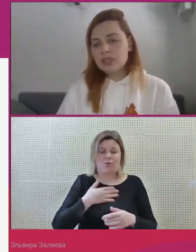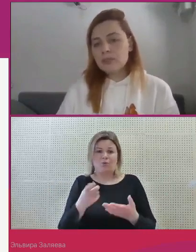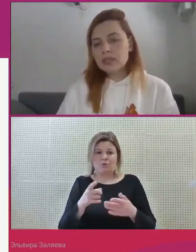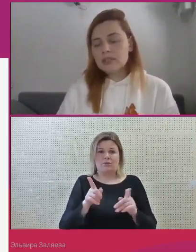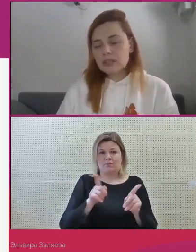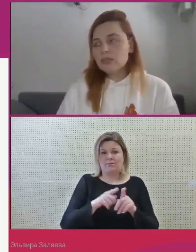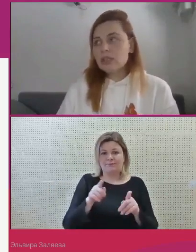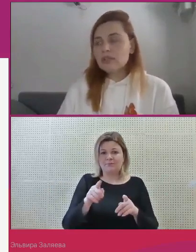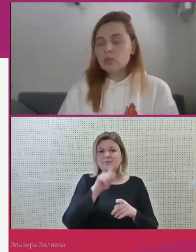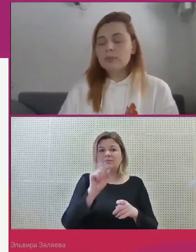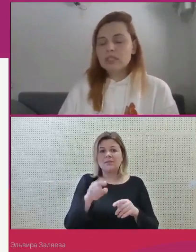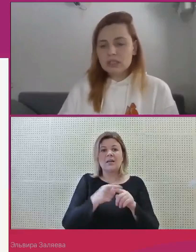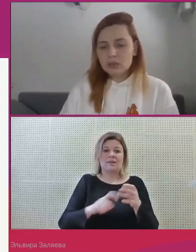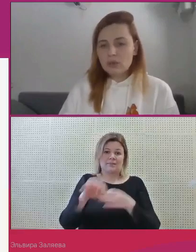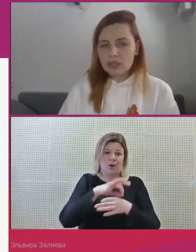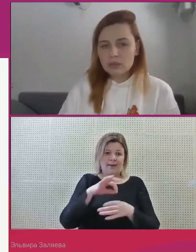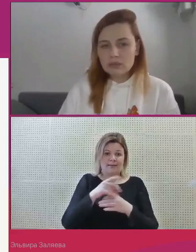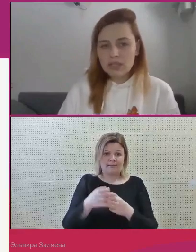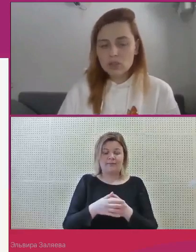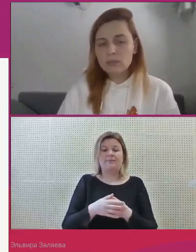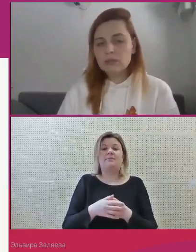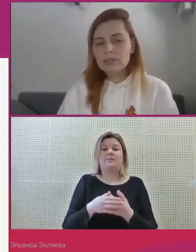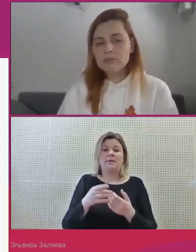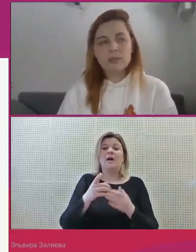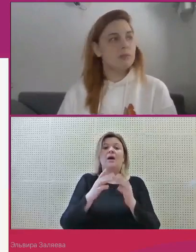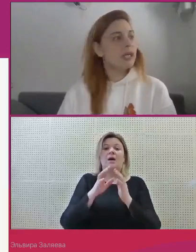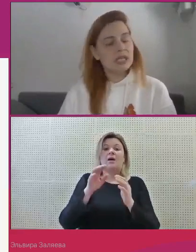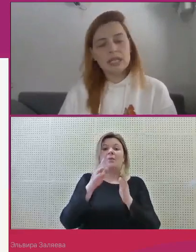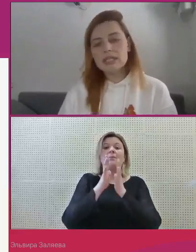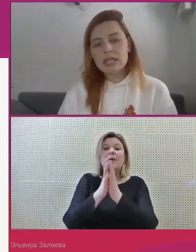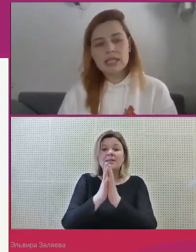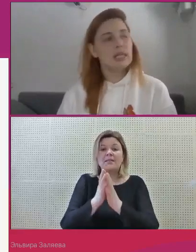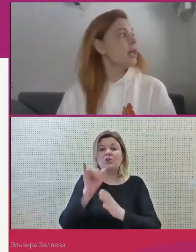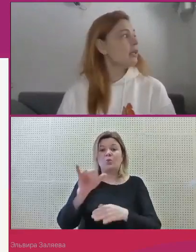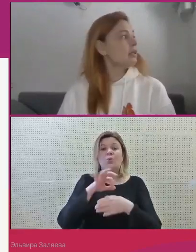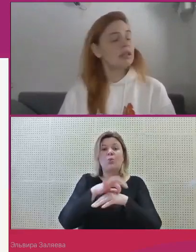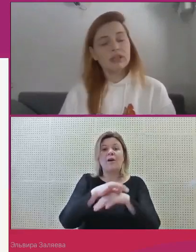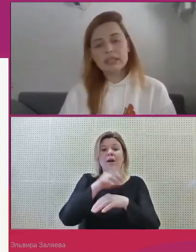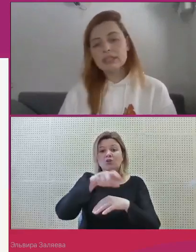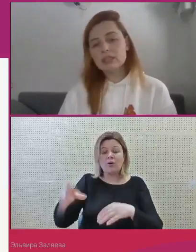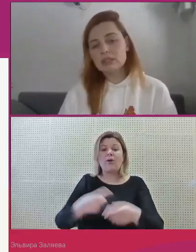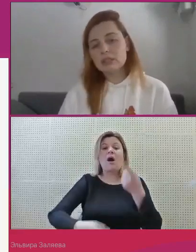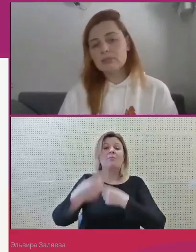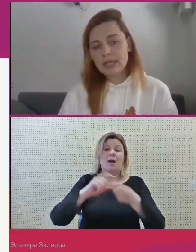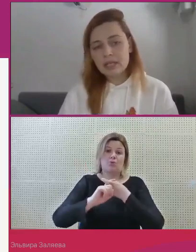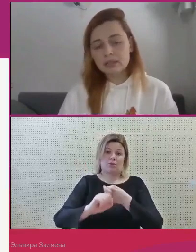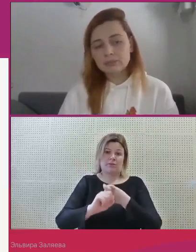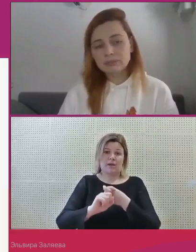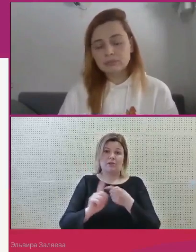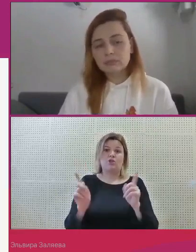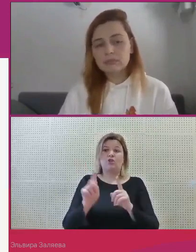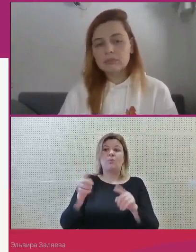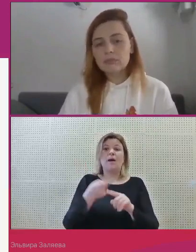может прийти обратная связь. Ну, вернее, вы ее просите, эту обратную связь, чтобы они показали, рассказали, как выглядит